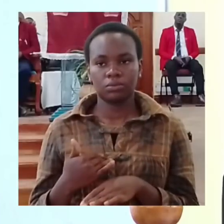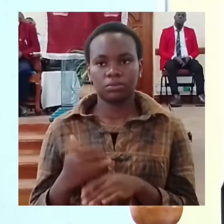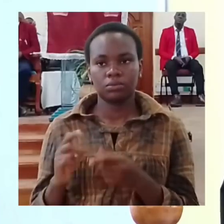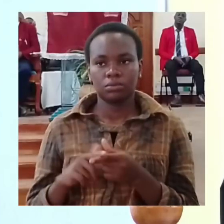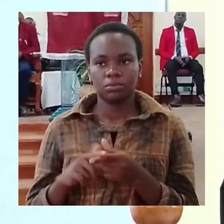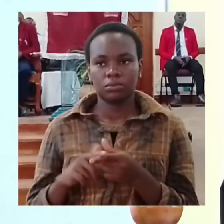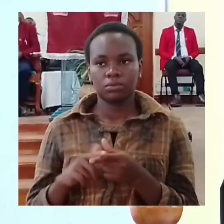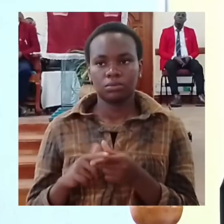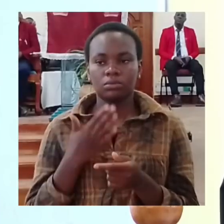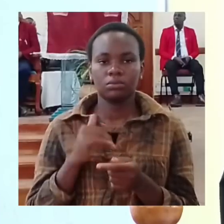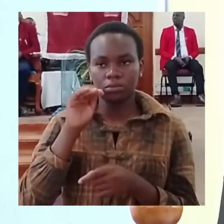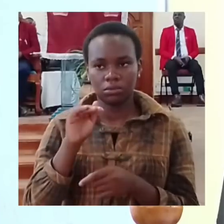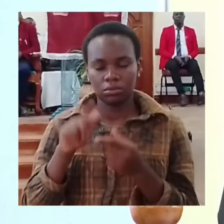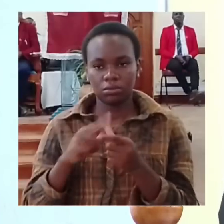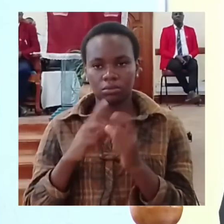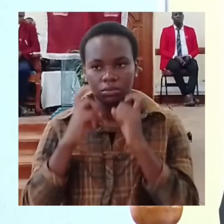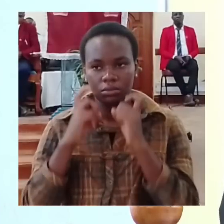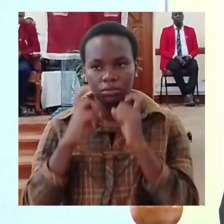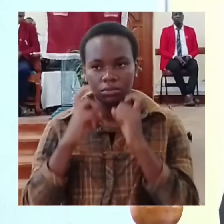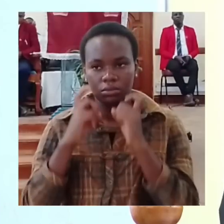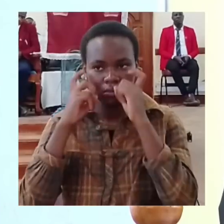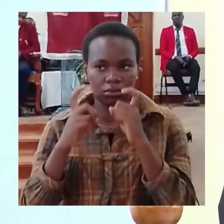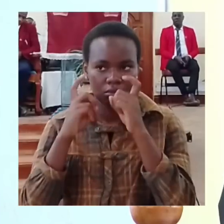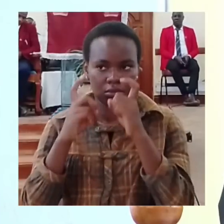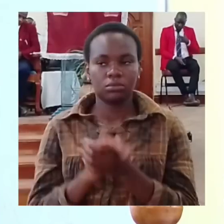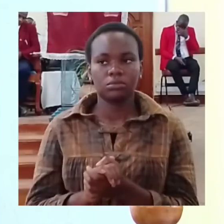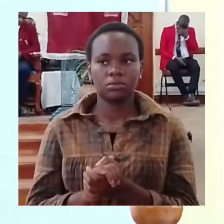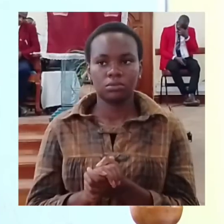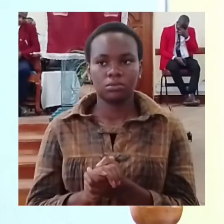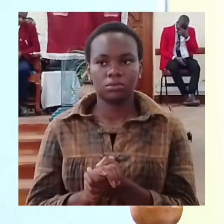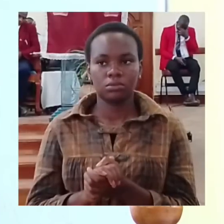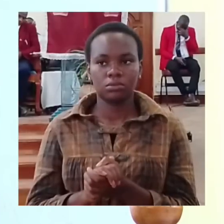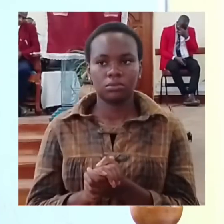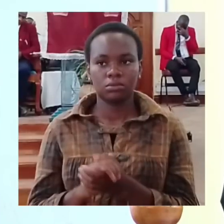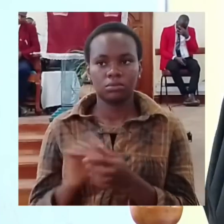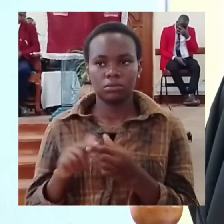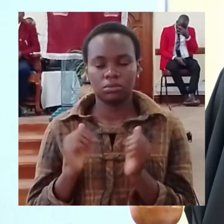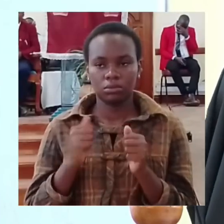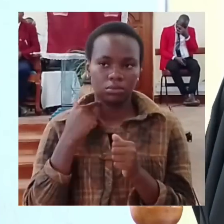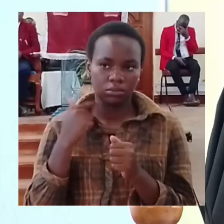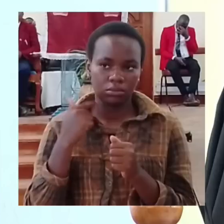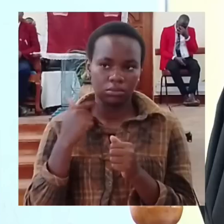Ndirenda gũkũria kana nĩ wĩhagia, to wahota kũhenia.